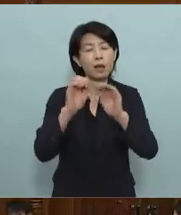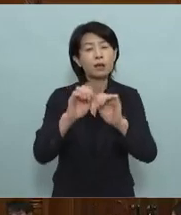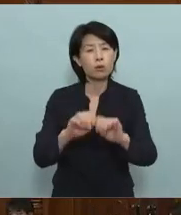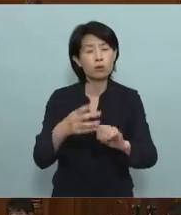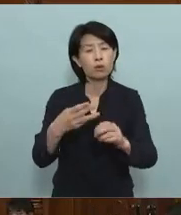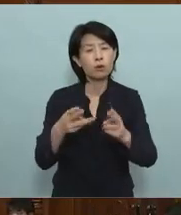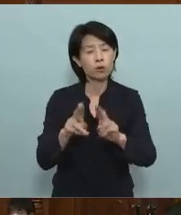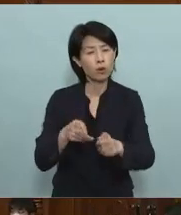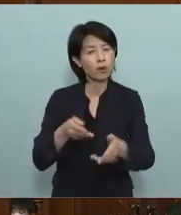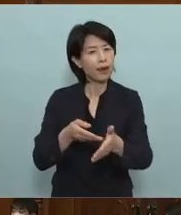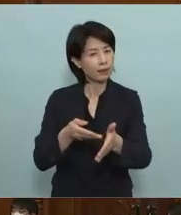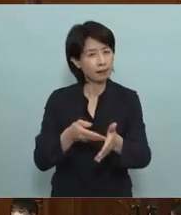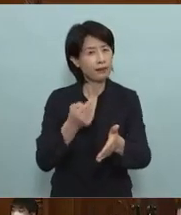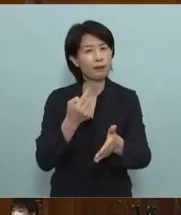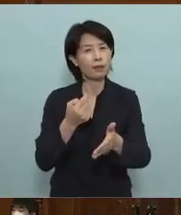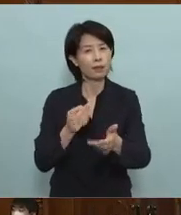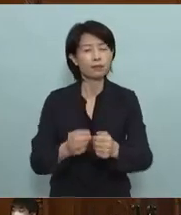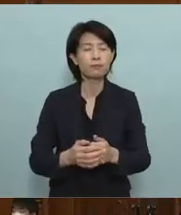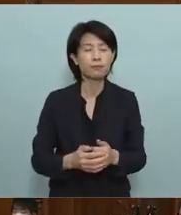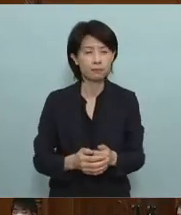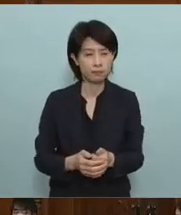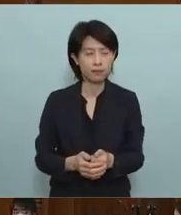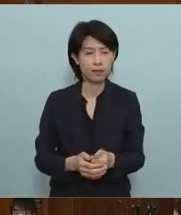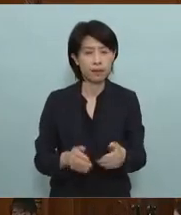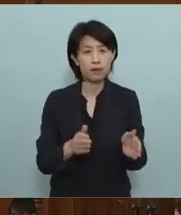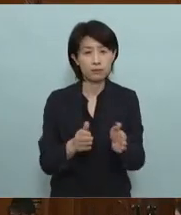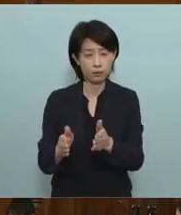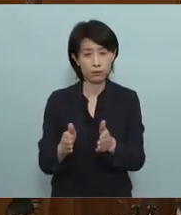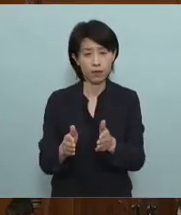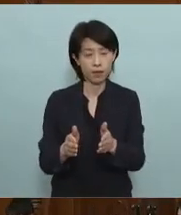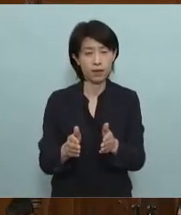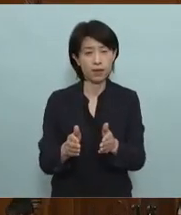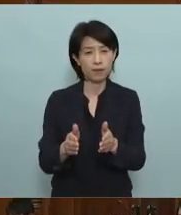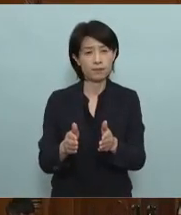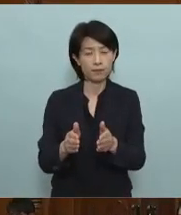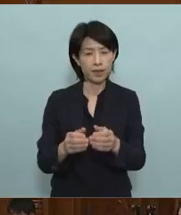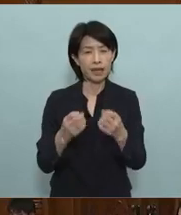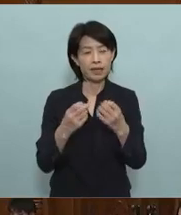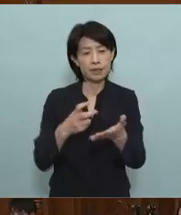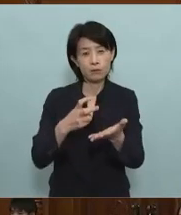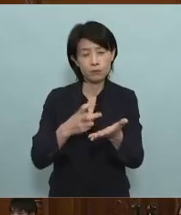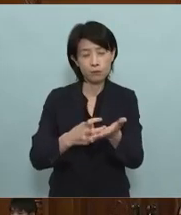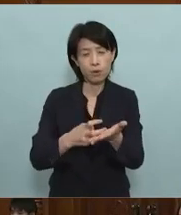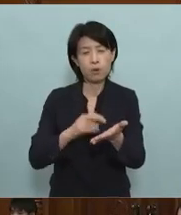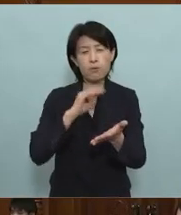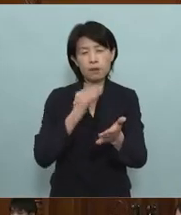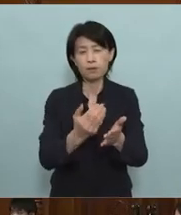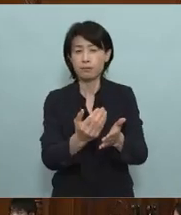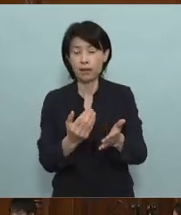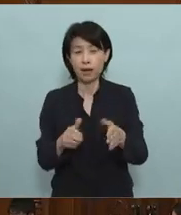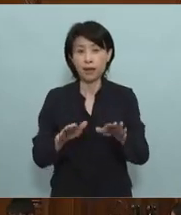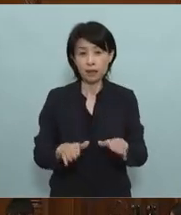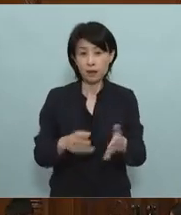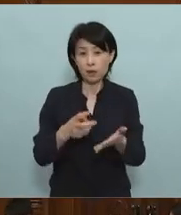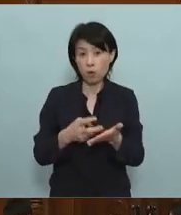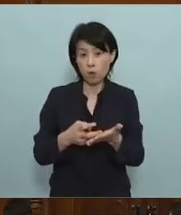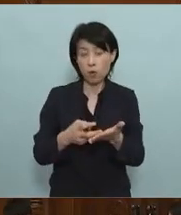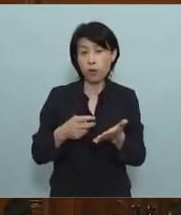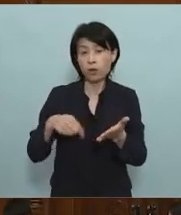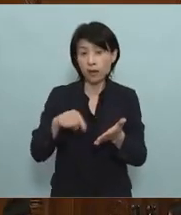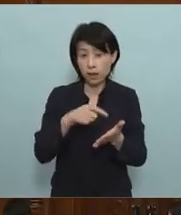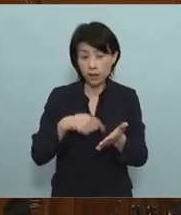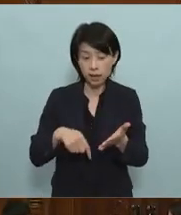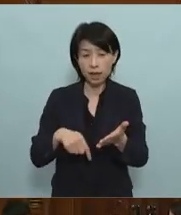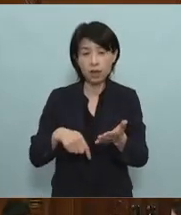きかけていく所存です。一方で、新法の成立を待たずとも、現行法の運用で今すぐできること